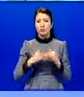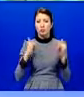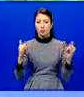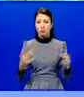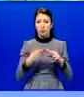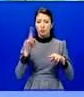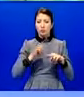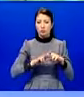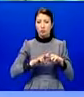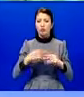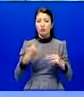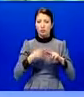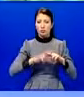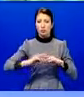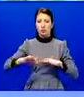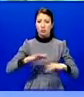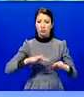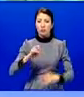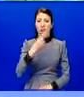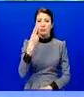бұл істер елбасының ұлт жоспары 5